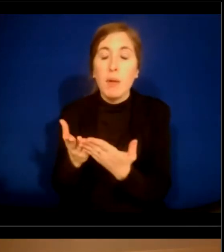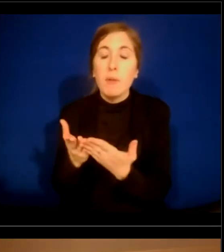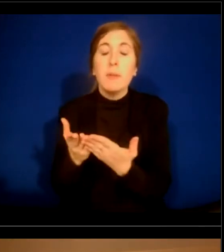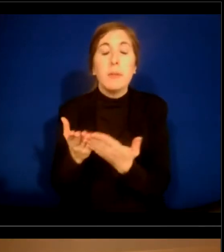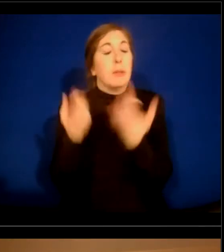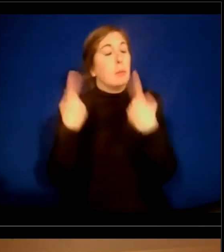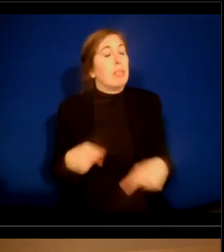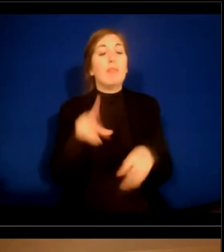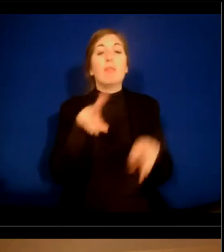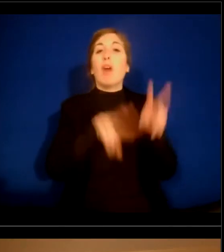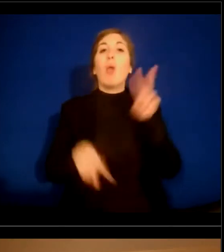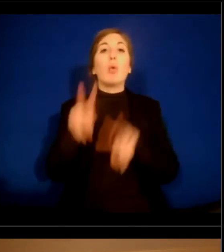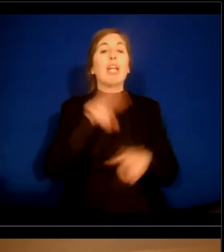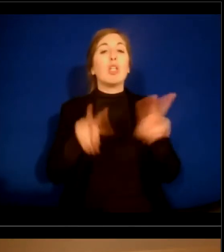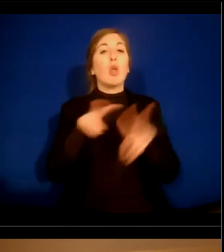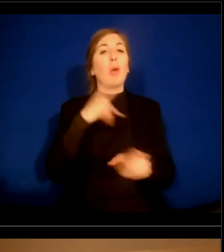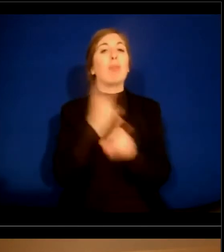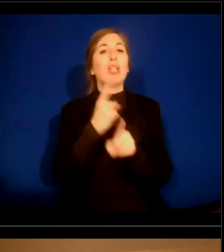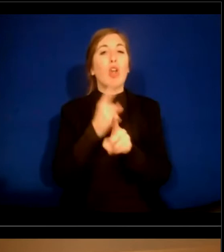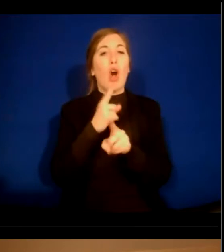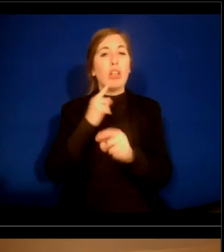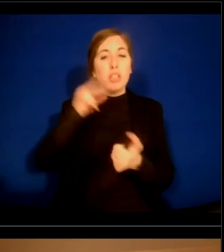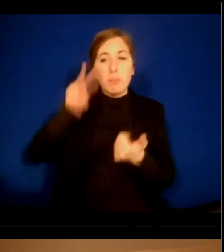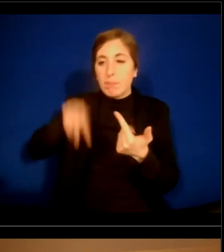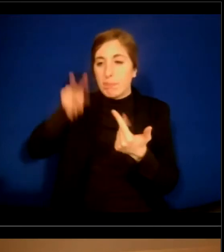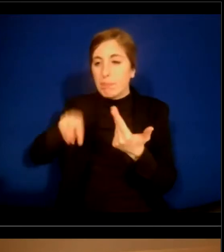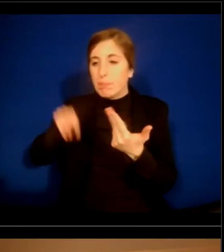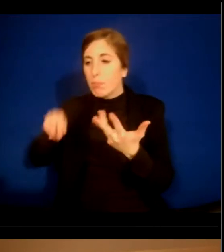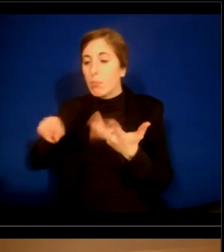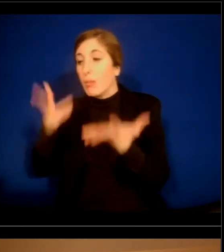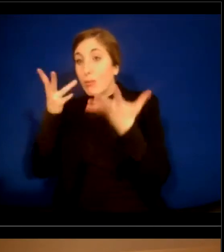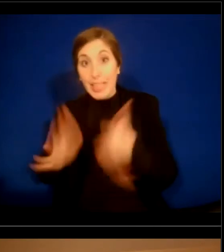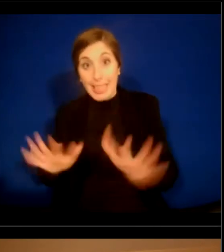poi, una volta terminata, può avere